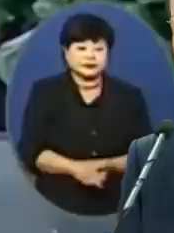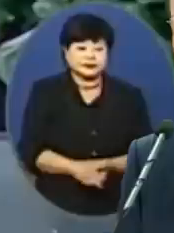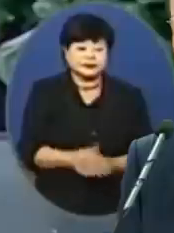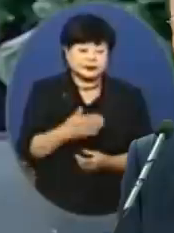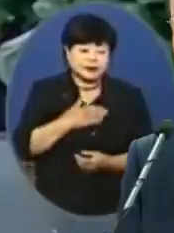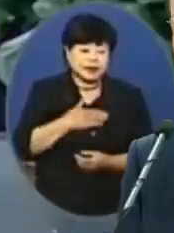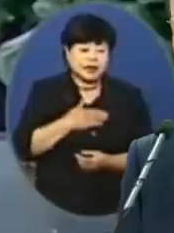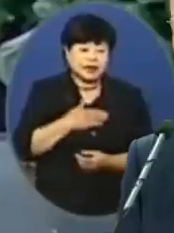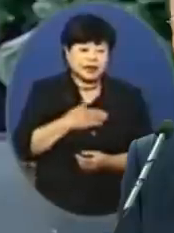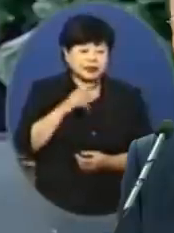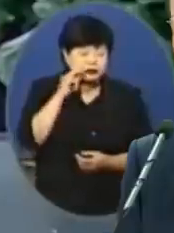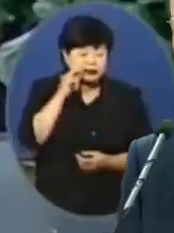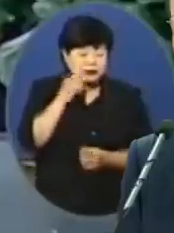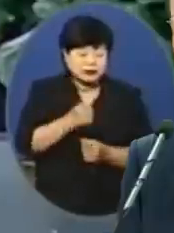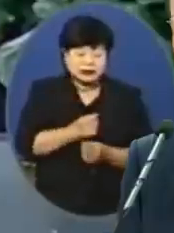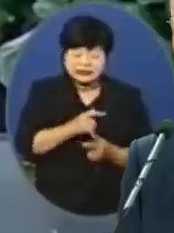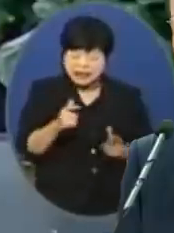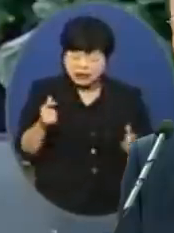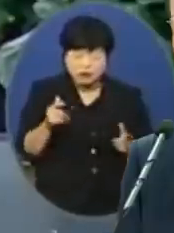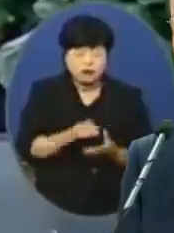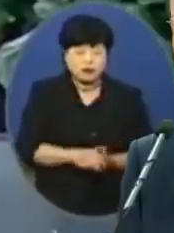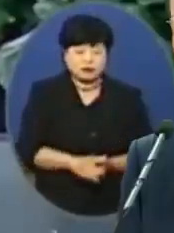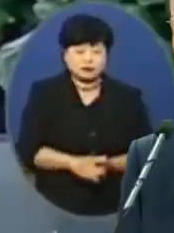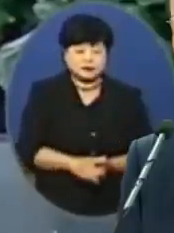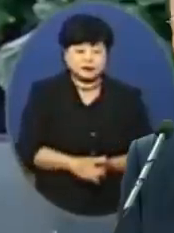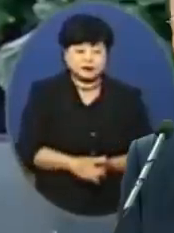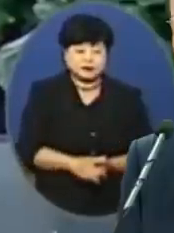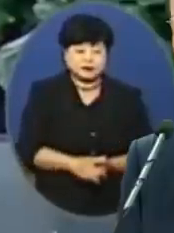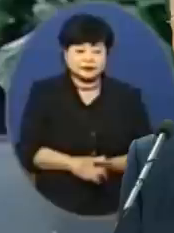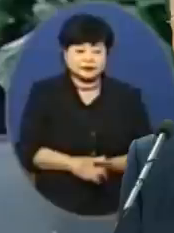여러분과 나를 쥐새끼처럼 만들었다 그렇게 하는 성경구절 없어요.